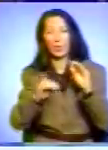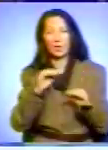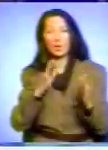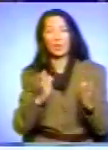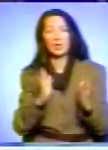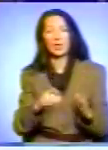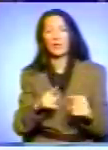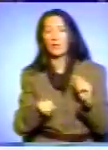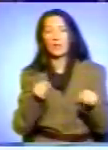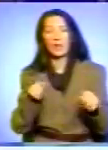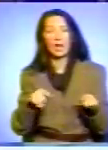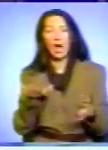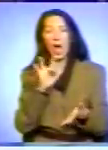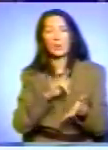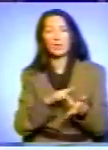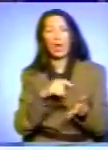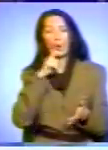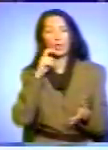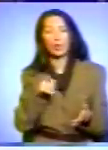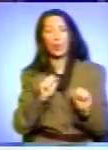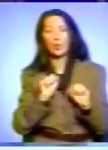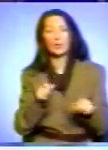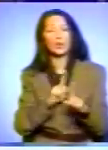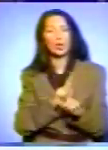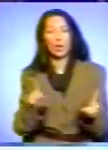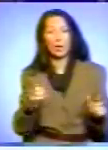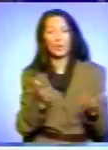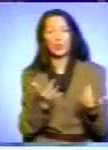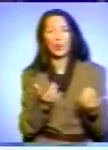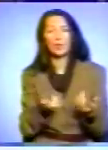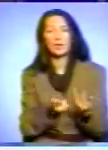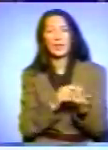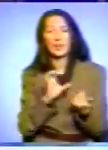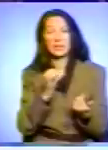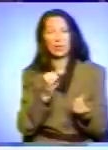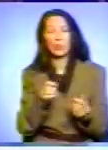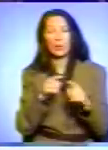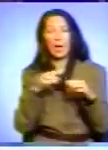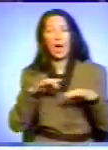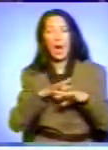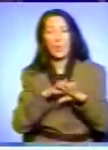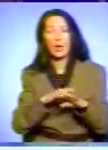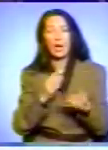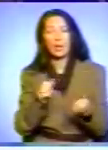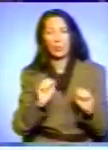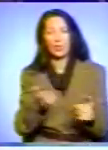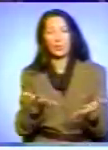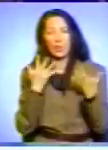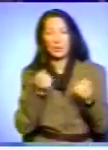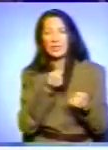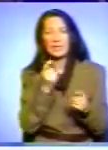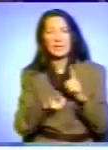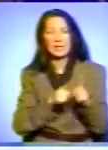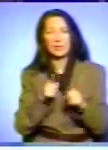містах України. Його можливості унікальні. Всього за декілька секунд сканування апарат здатний виявити найдрібніші зміни органів і тканин